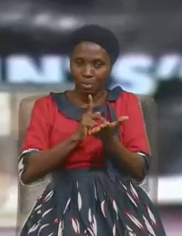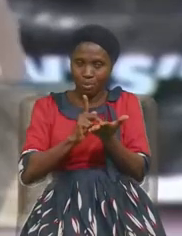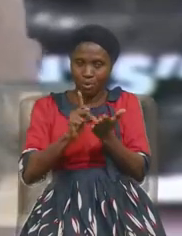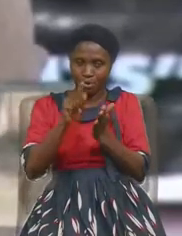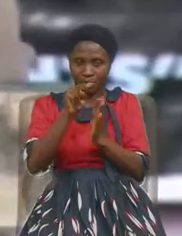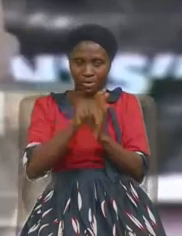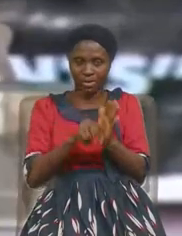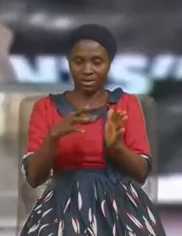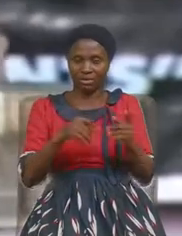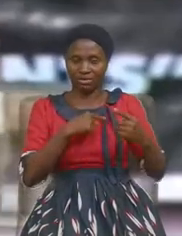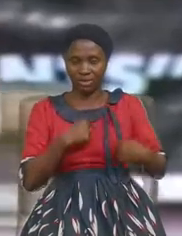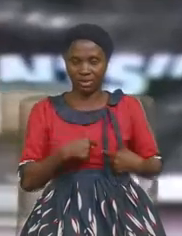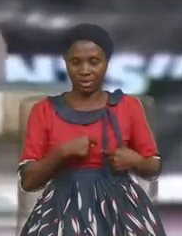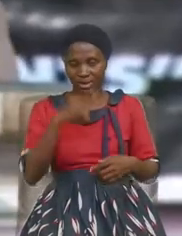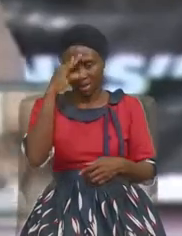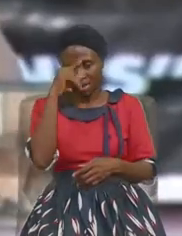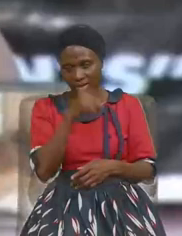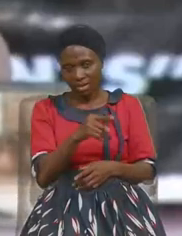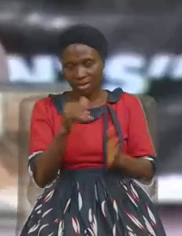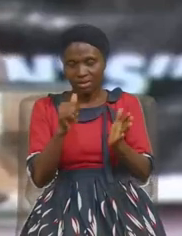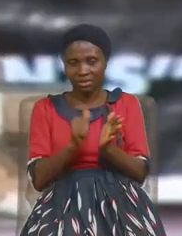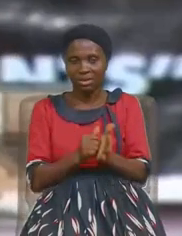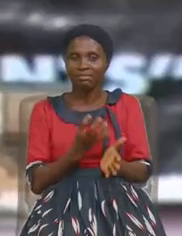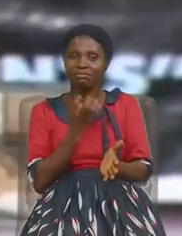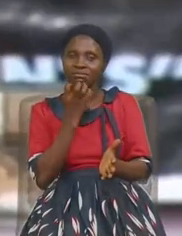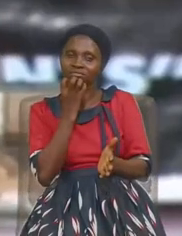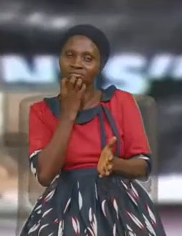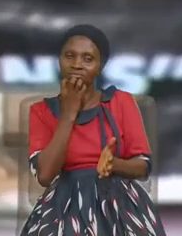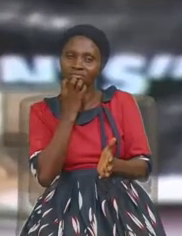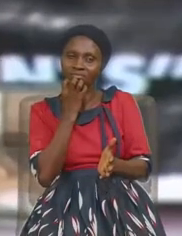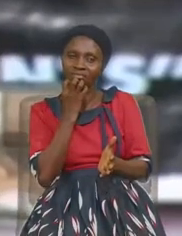Celui qui chérit la pureté du cœur.